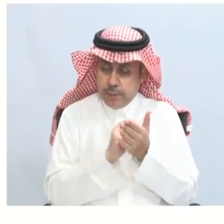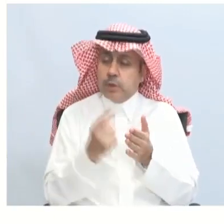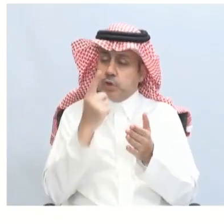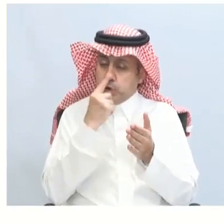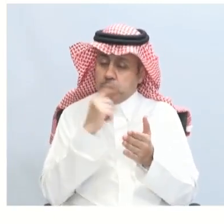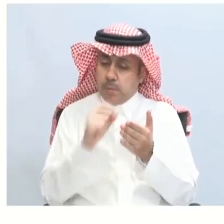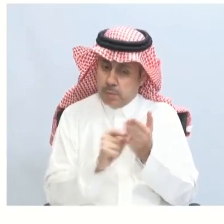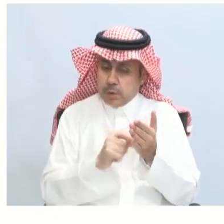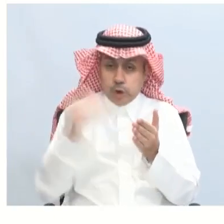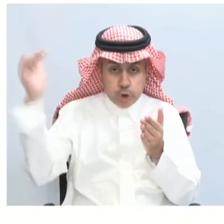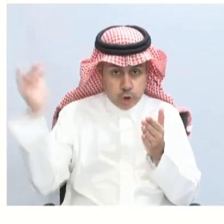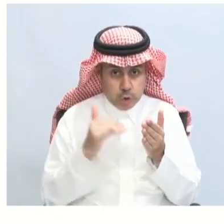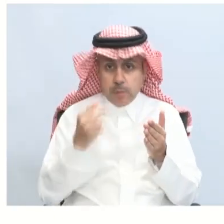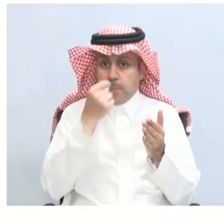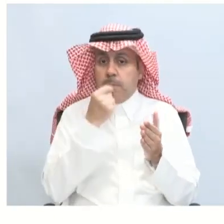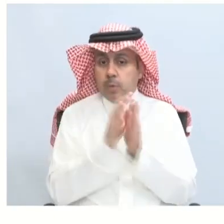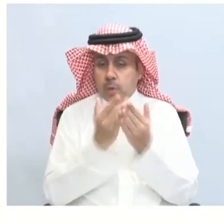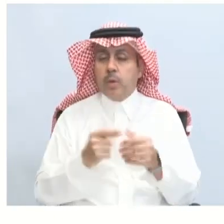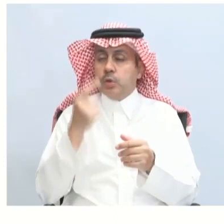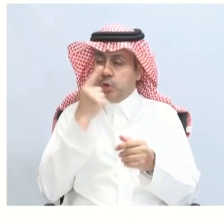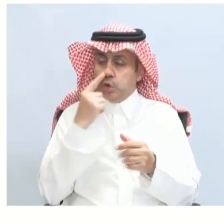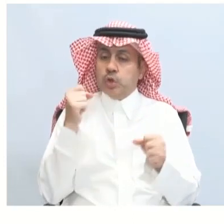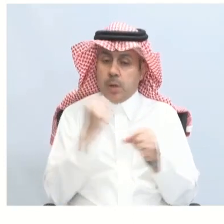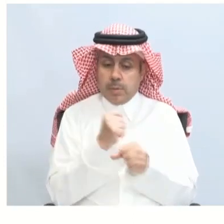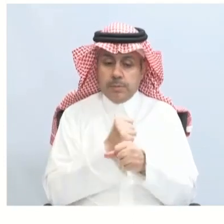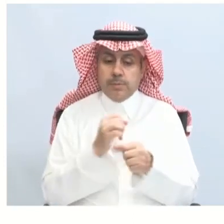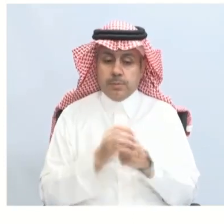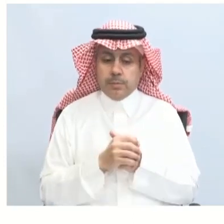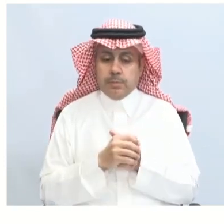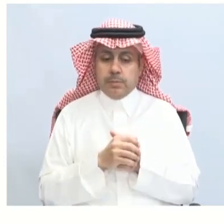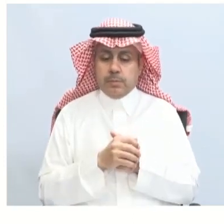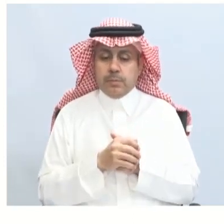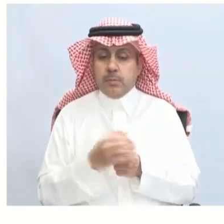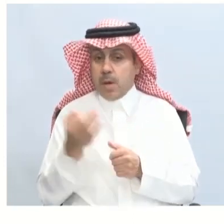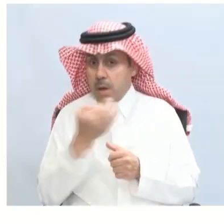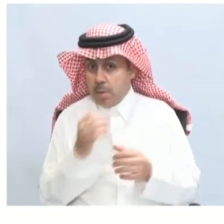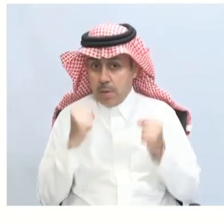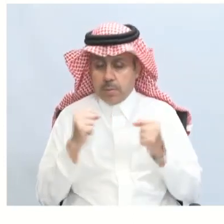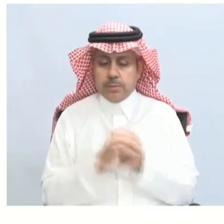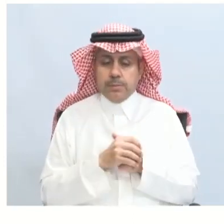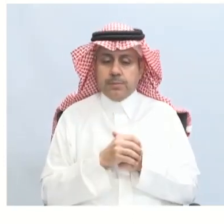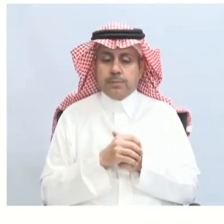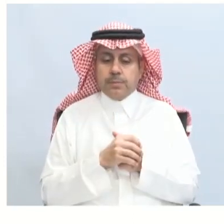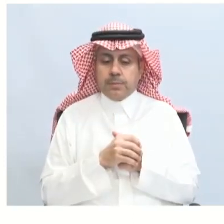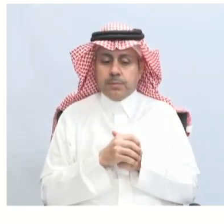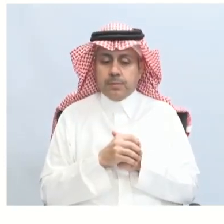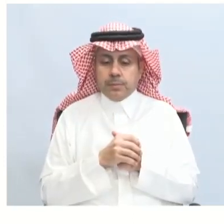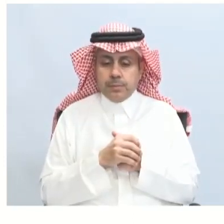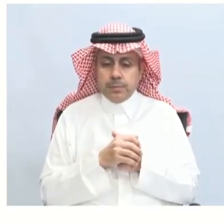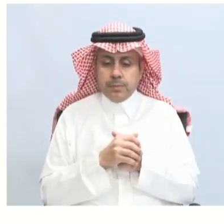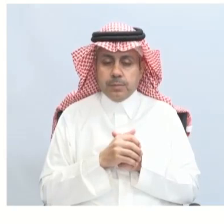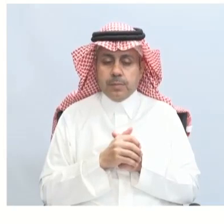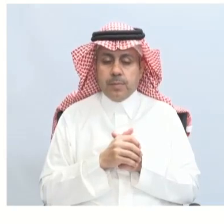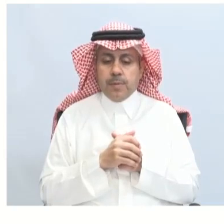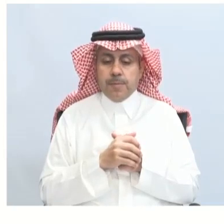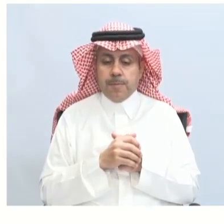هذه الايات وفي هذا هذه هذه الكلمات العظيمه القران الكريم قال الله عز وجل اتلو اي